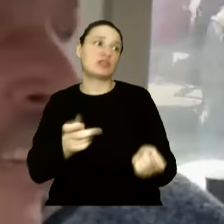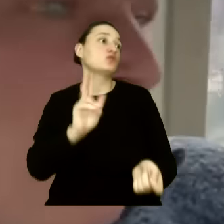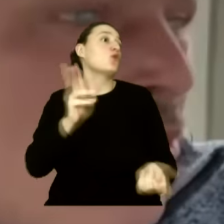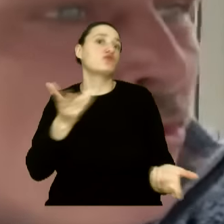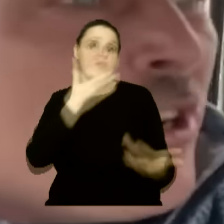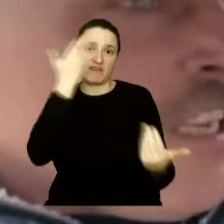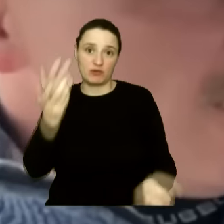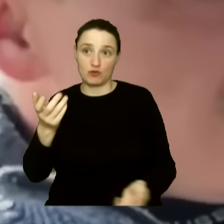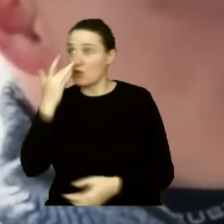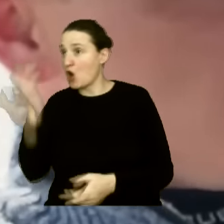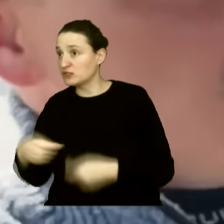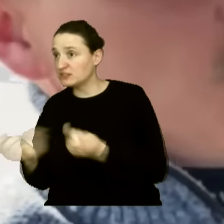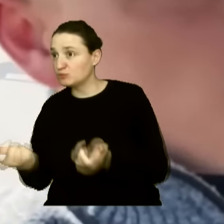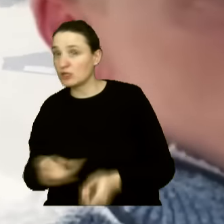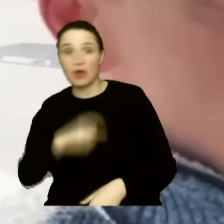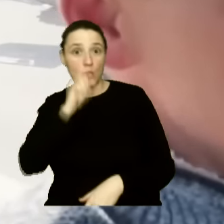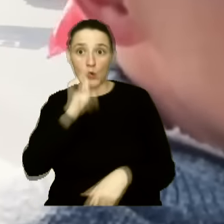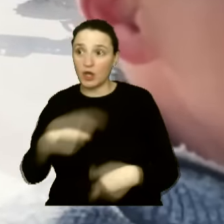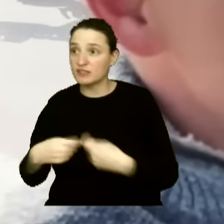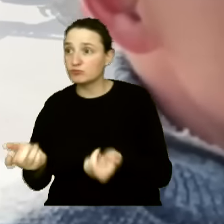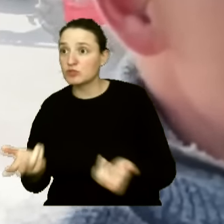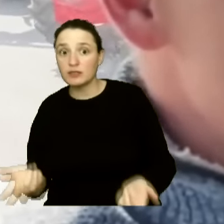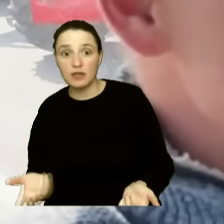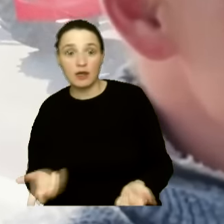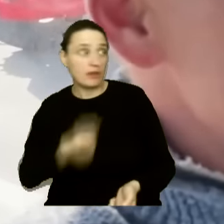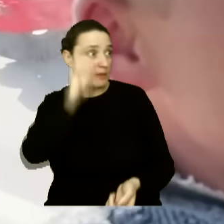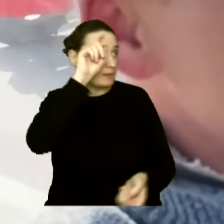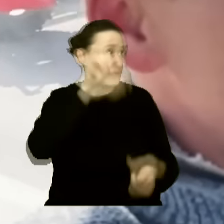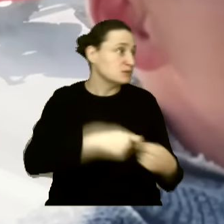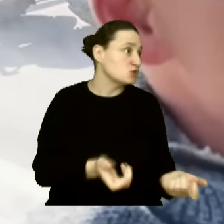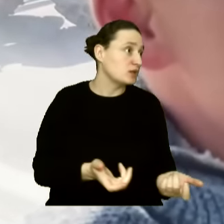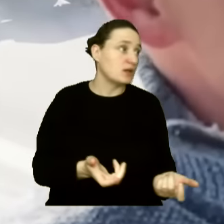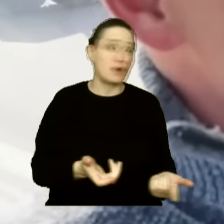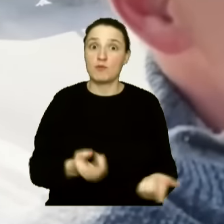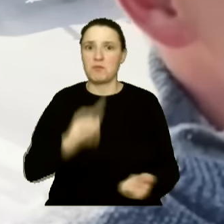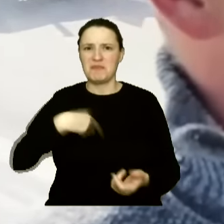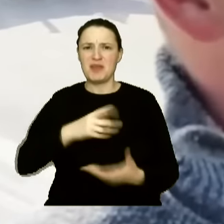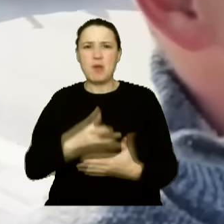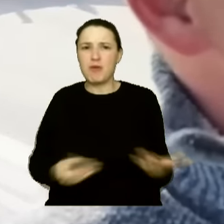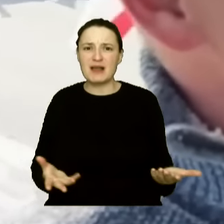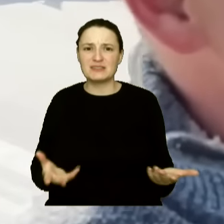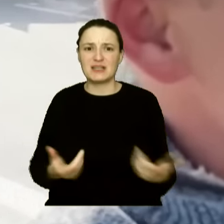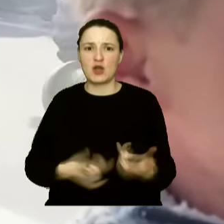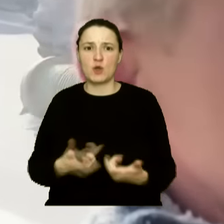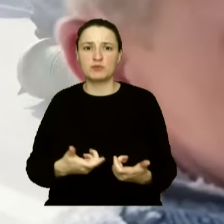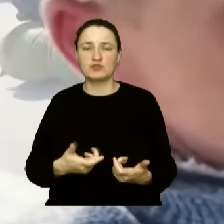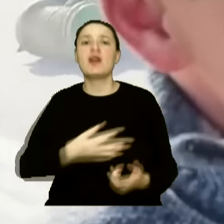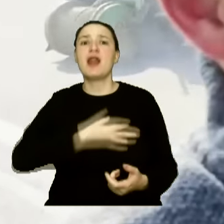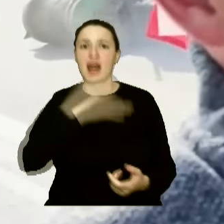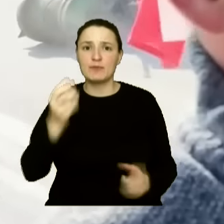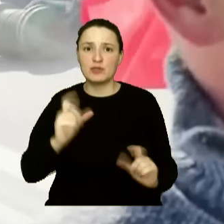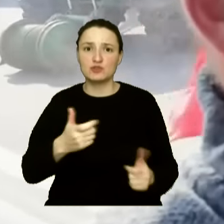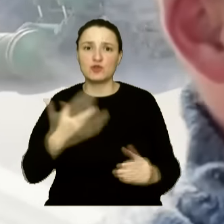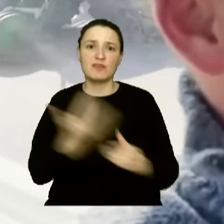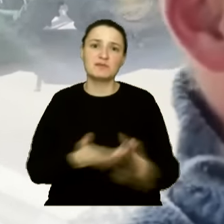Rosji, czy Ukrainie, czy może Niemcom. Bo nam się nic nie opłaca robić, lepiej jest pozamykać zakłady.